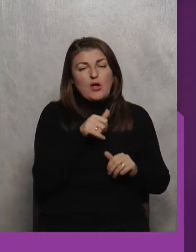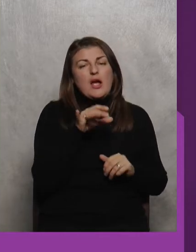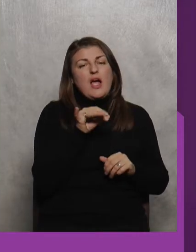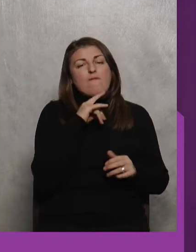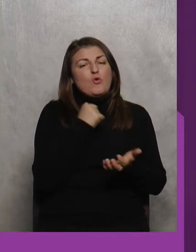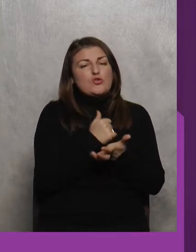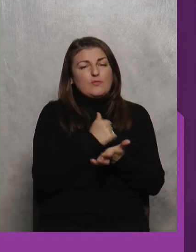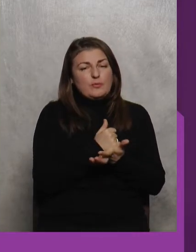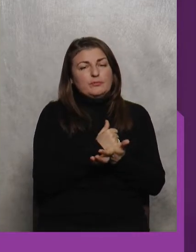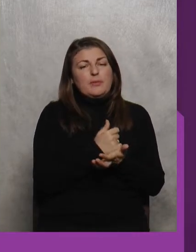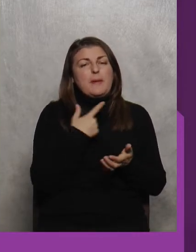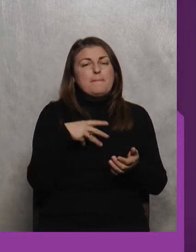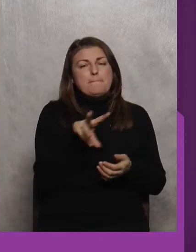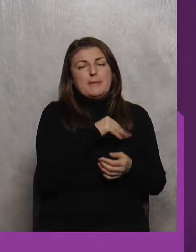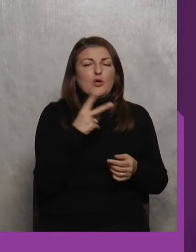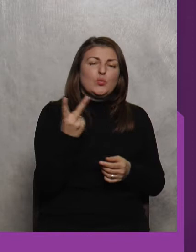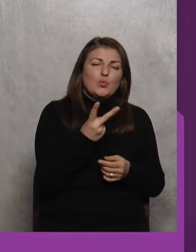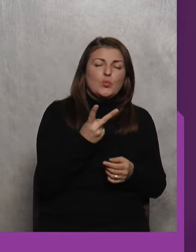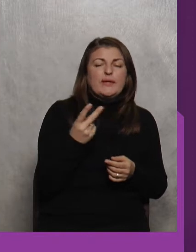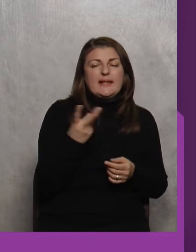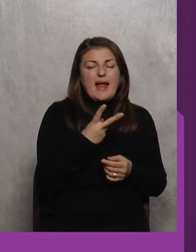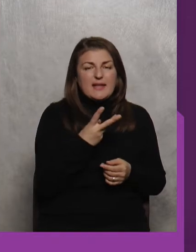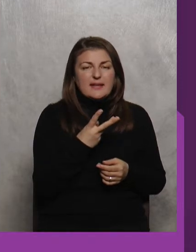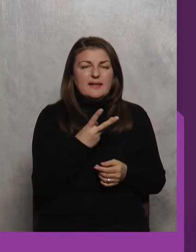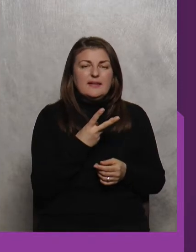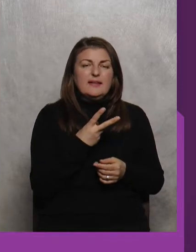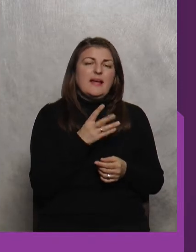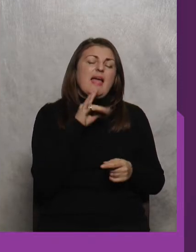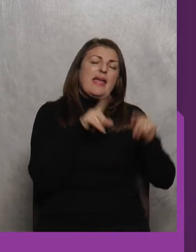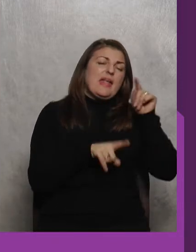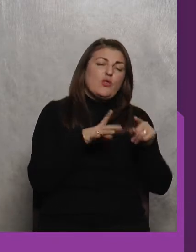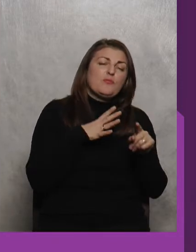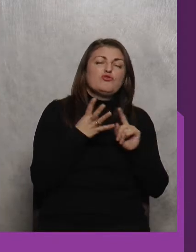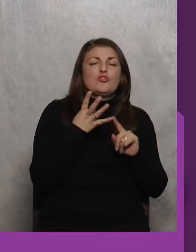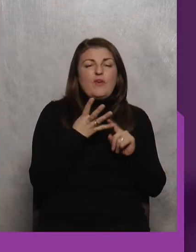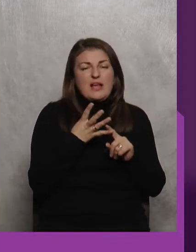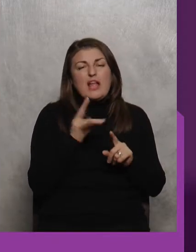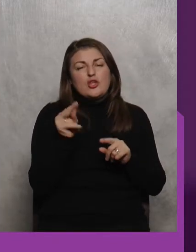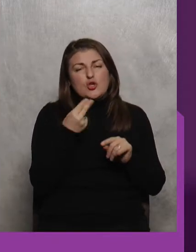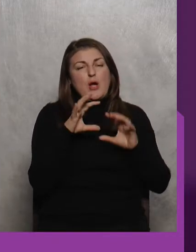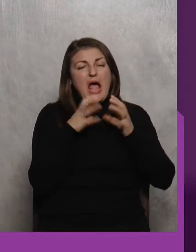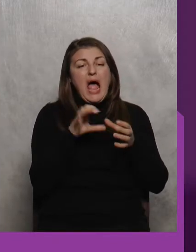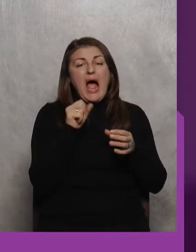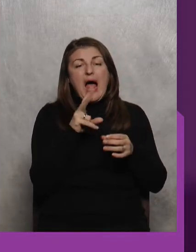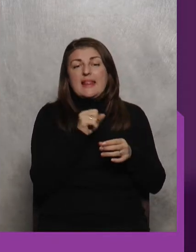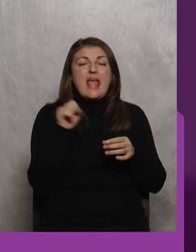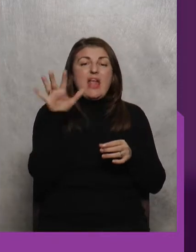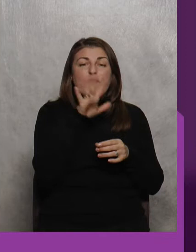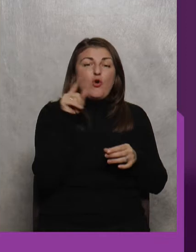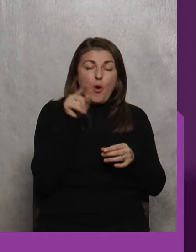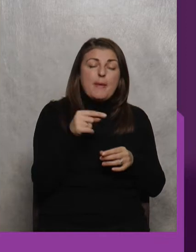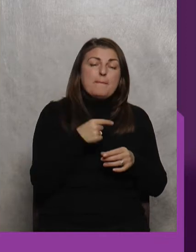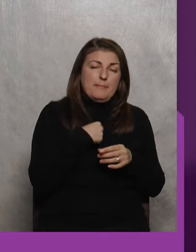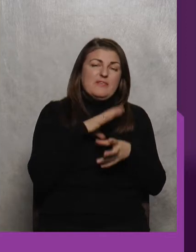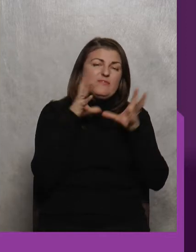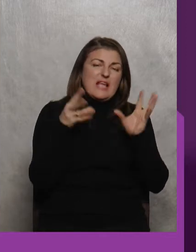в основному ми другі, треті, іноді четверті на чемпіонатах світу. А на Європі ми